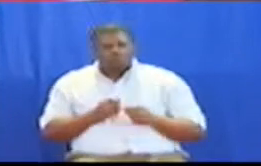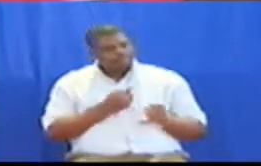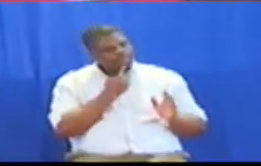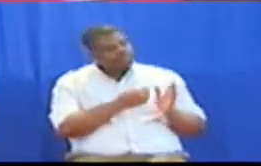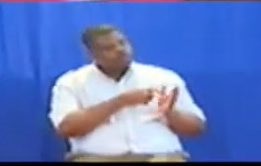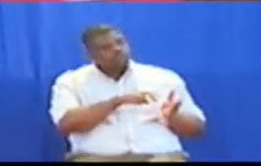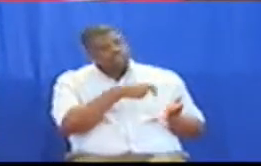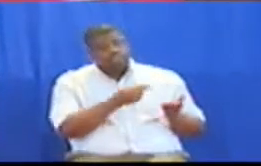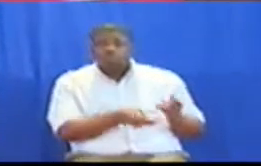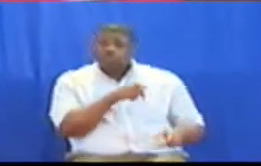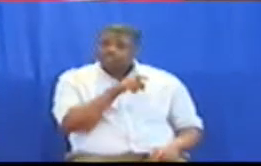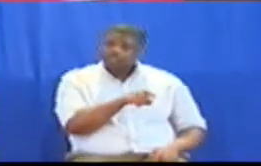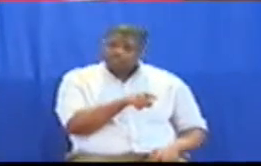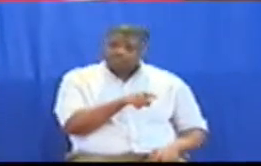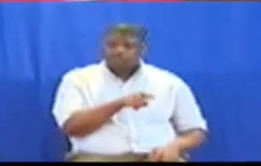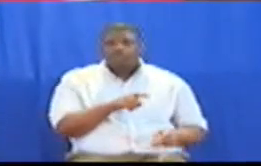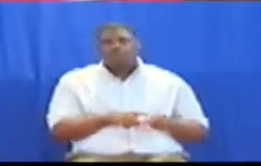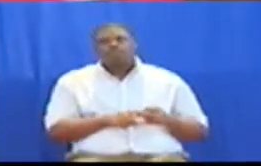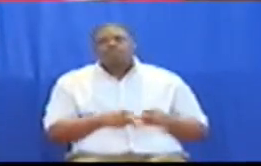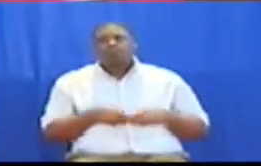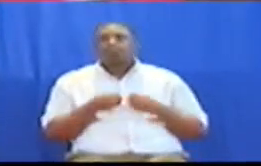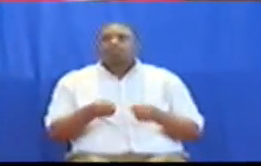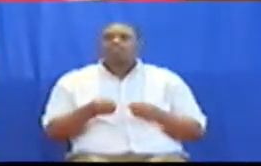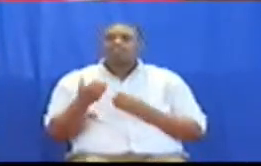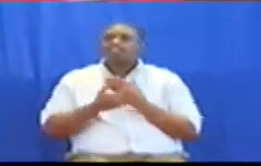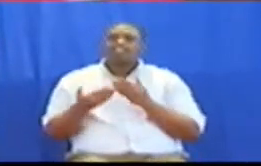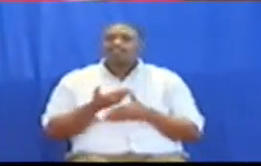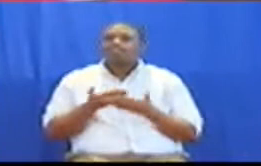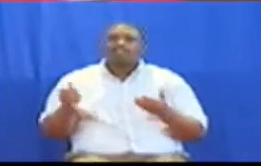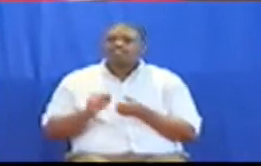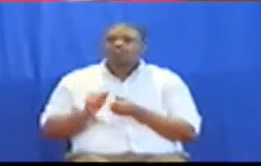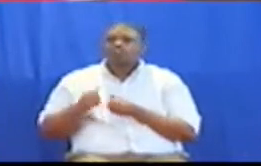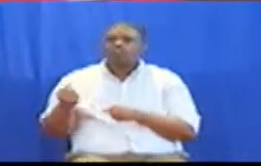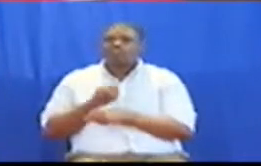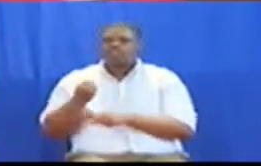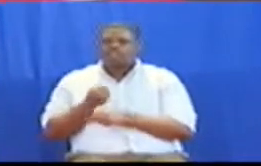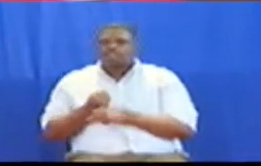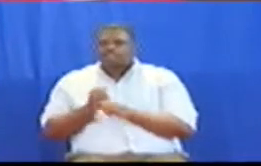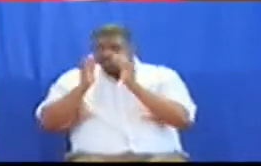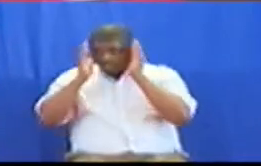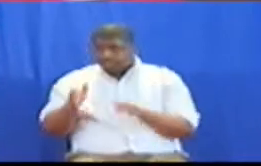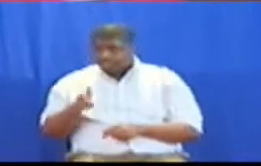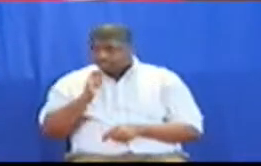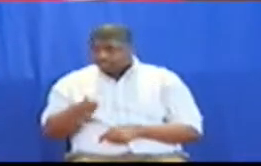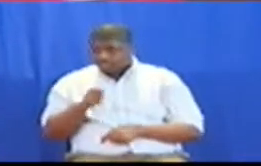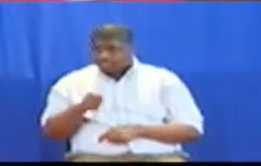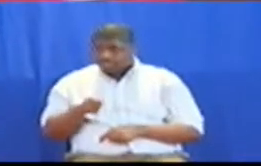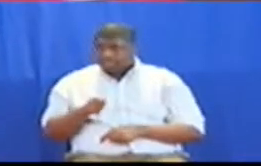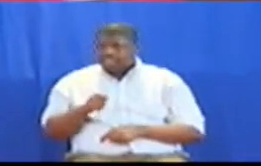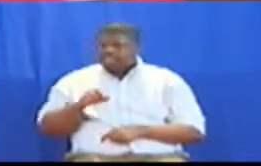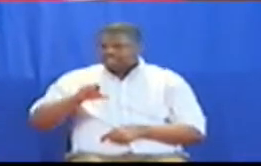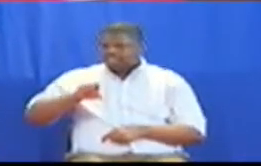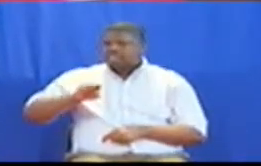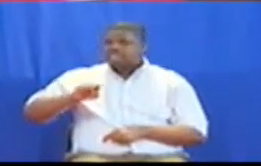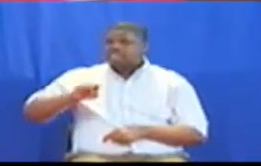hivyo, hata tukiwapa nchi hamna kitu kitakachowafanya. Mheshimiwa Spika, Chama cha Mapinduzi tuko tayari kwa